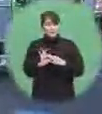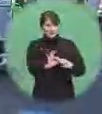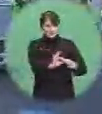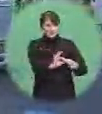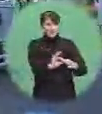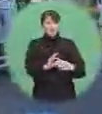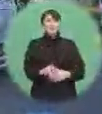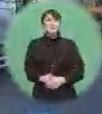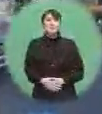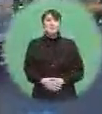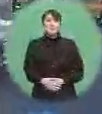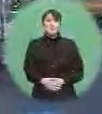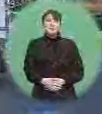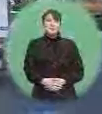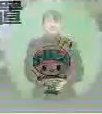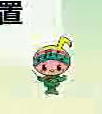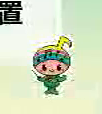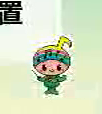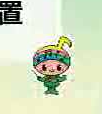ています。